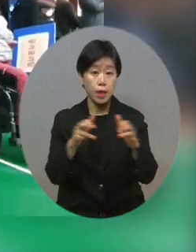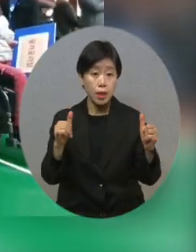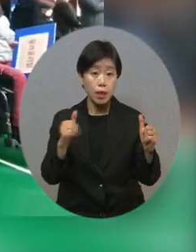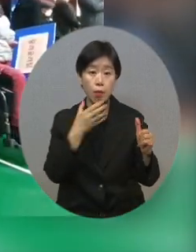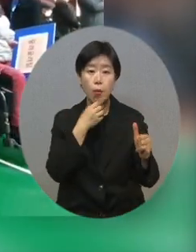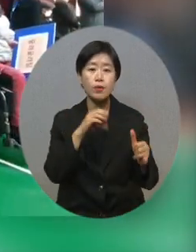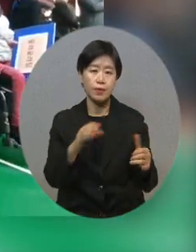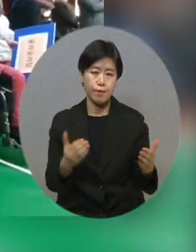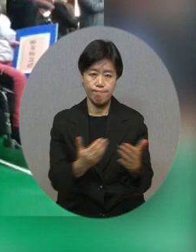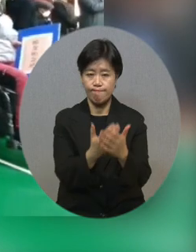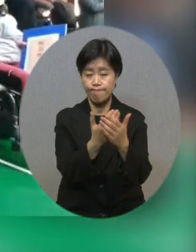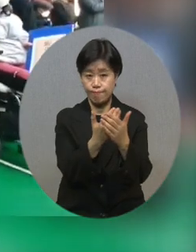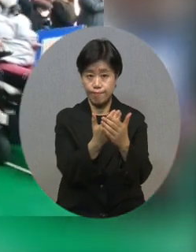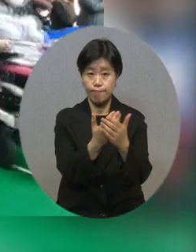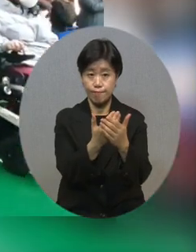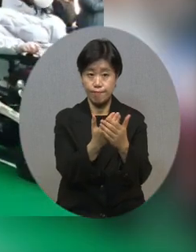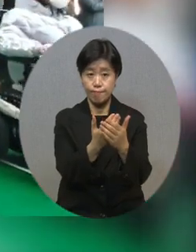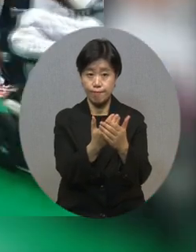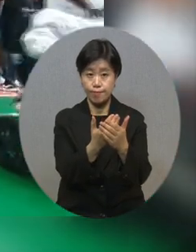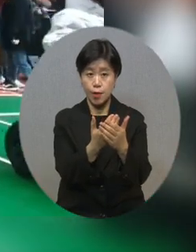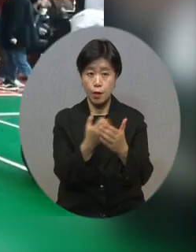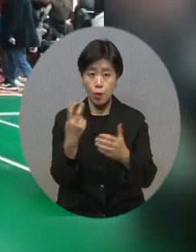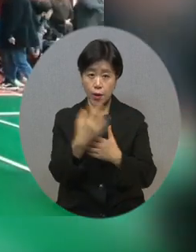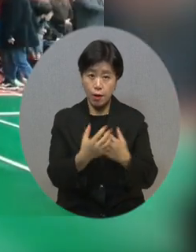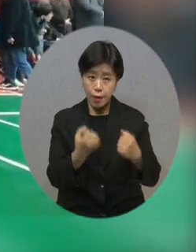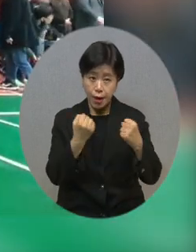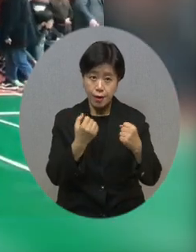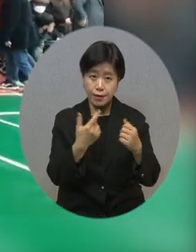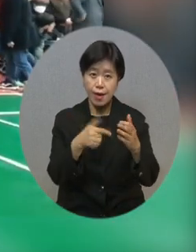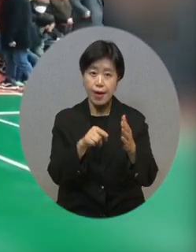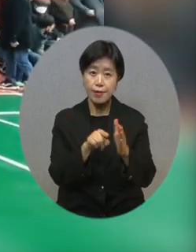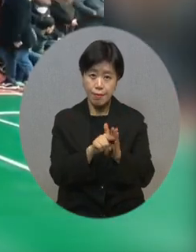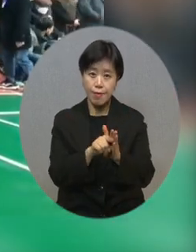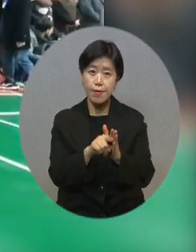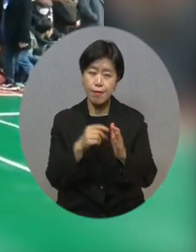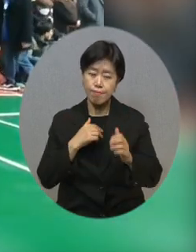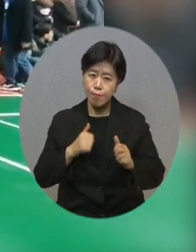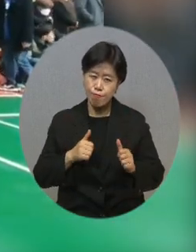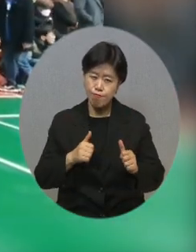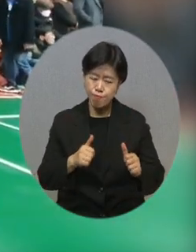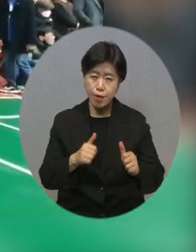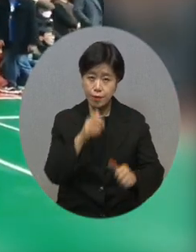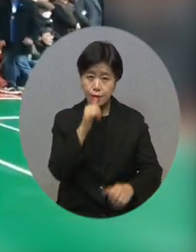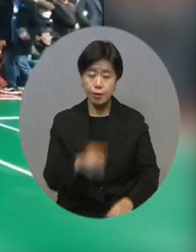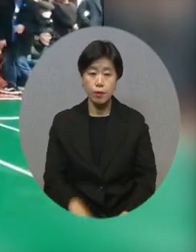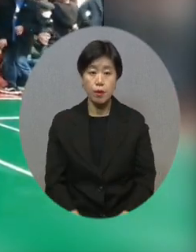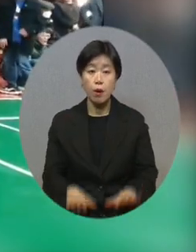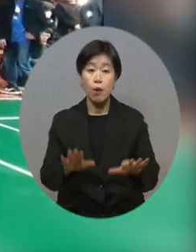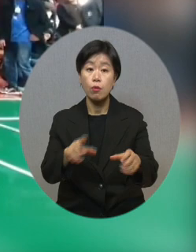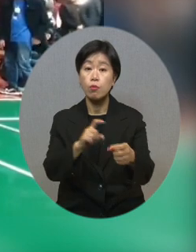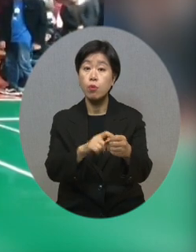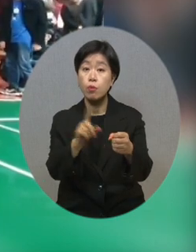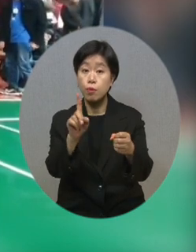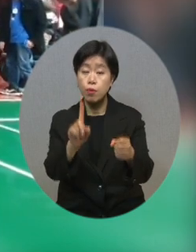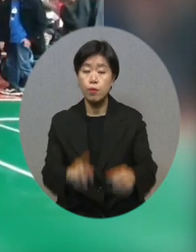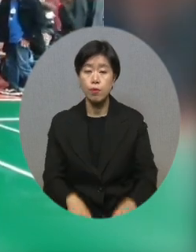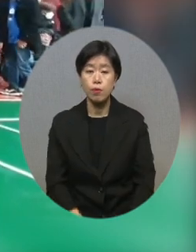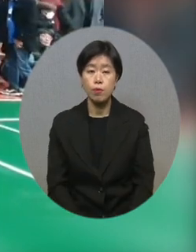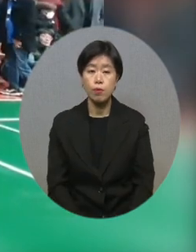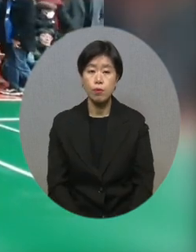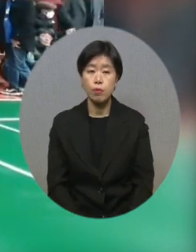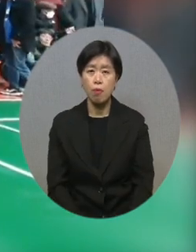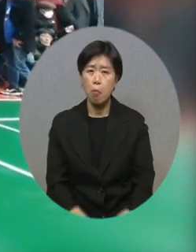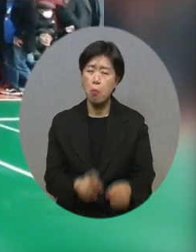대해서 건강을 위해서 많이 뛰고. 자, 오늘 목표는? 아, 목표는요? 네네.